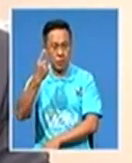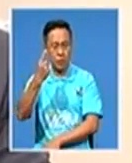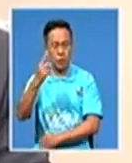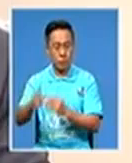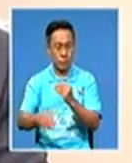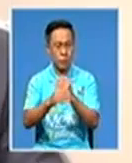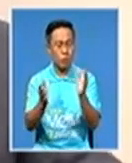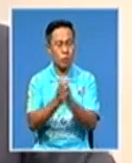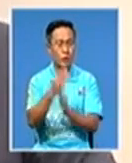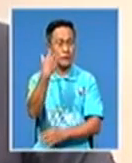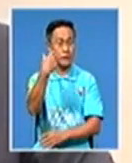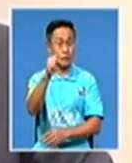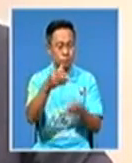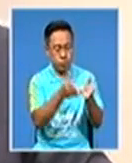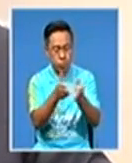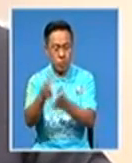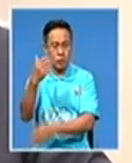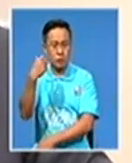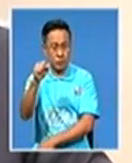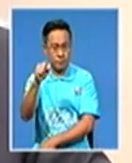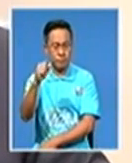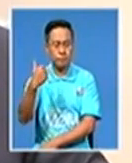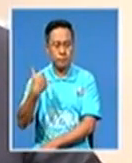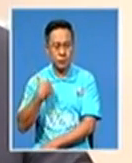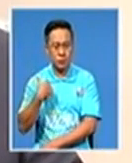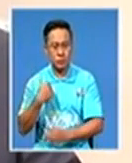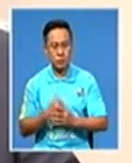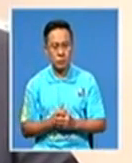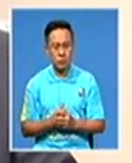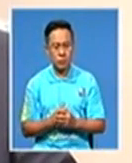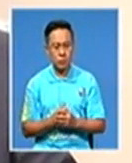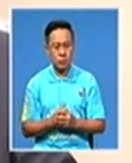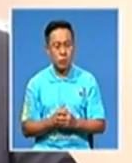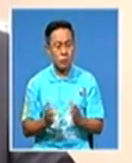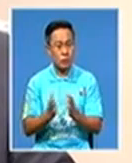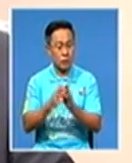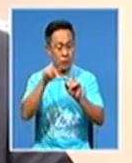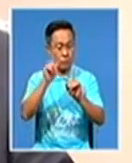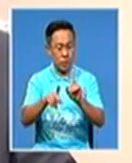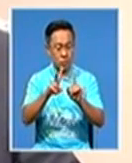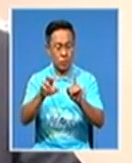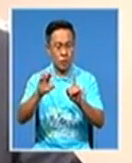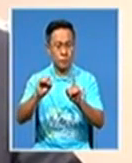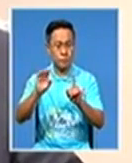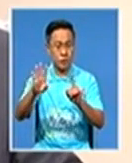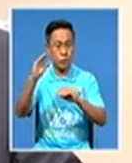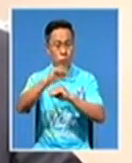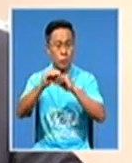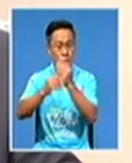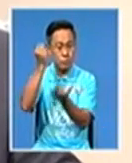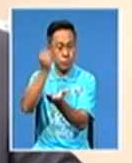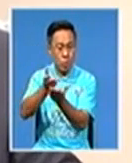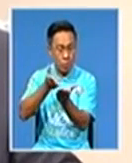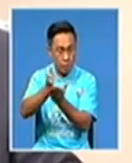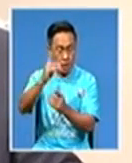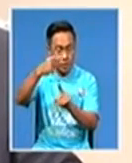ามาอีก10หมวดนะฮะอุตสาหกรรมใหม่ๆอีก10หมวดเนี่ยใน 1,254 โครงการที่อนุมัติไป